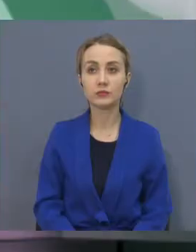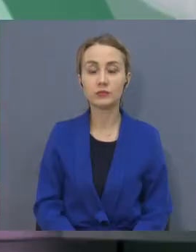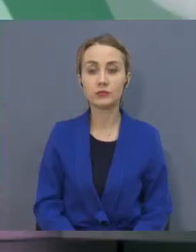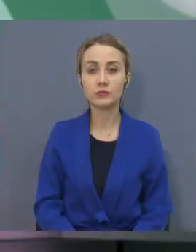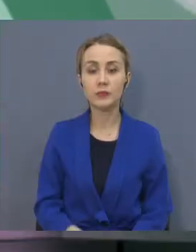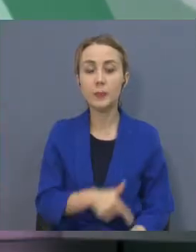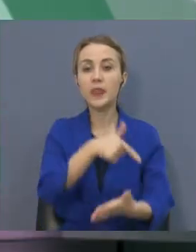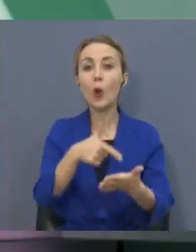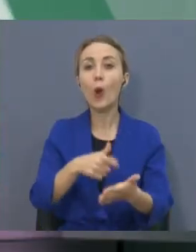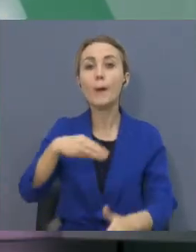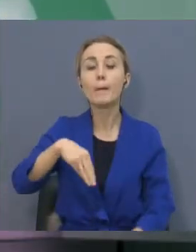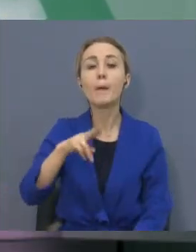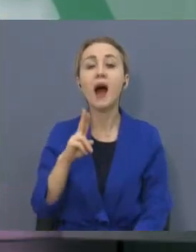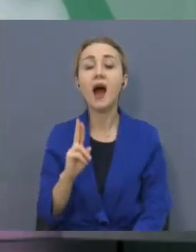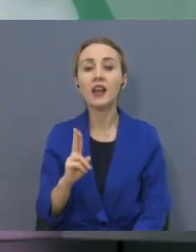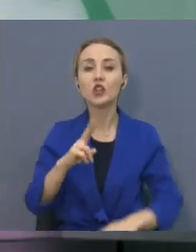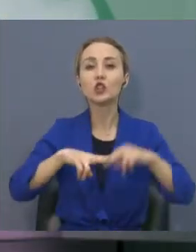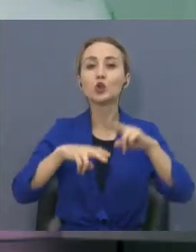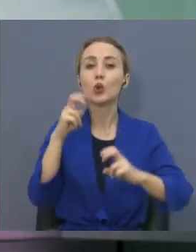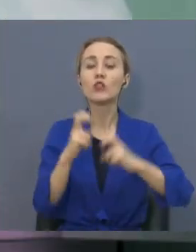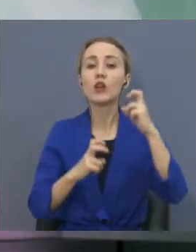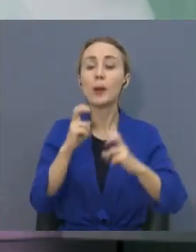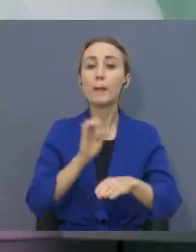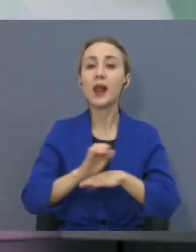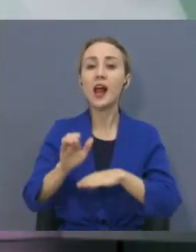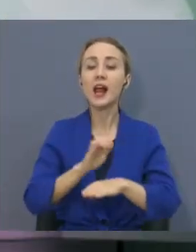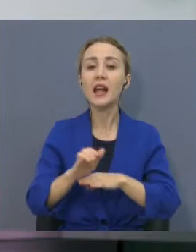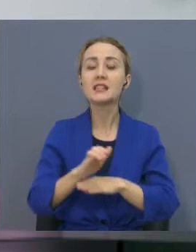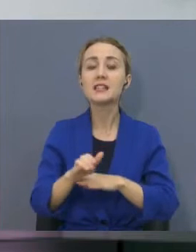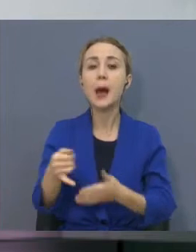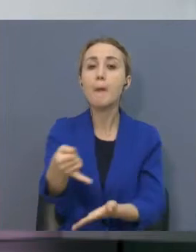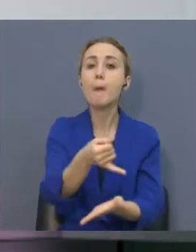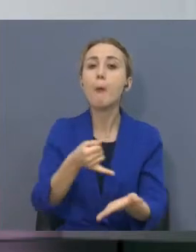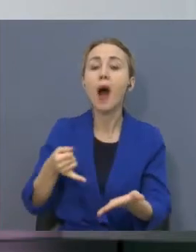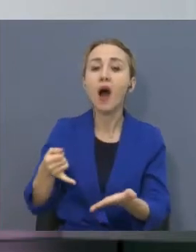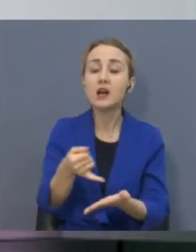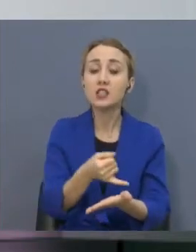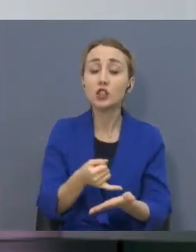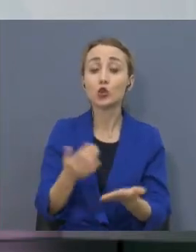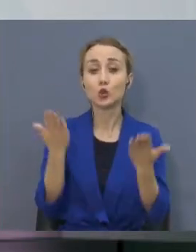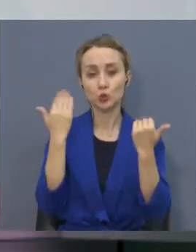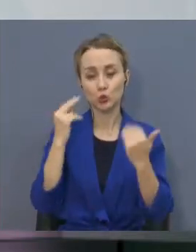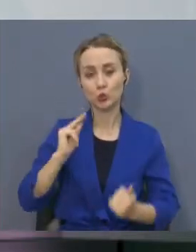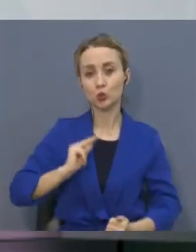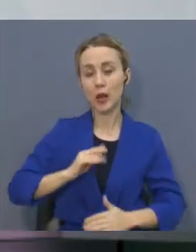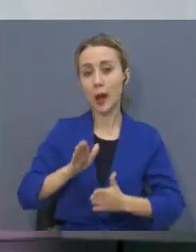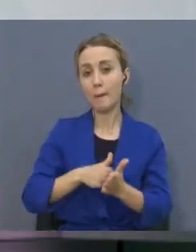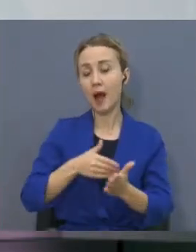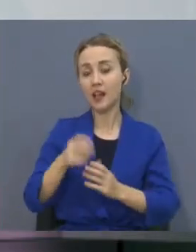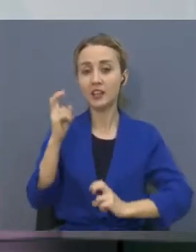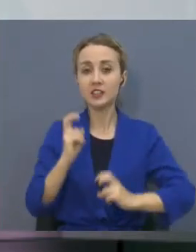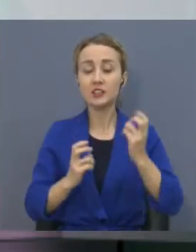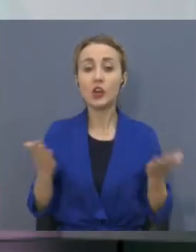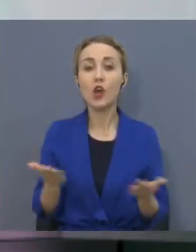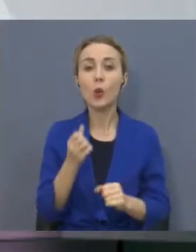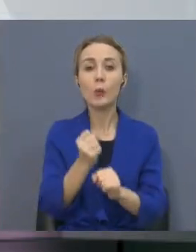В городе Макинск Буландынского района строится завод по производству растительного масла. Стоит отметить, что и в Щучинске работает маслозавод, который